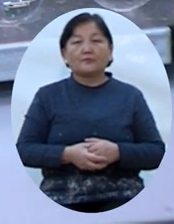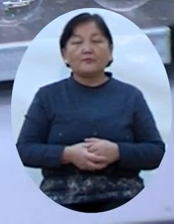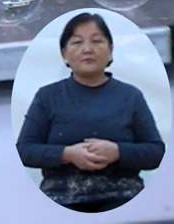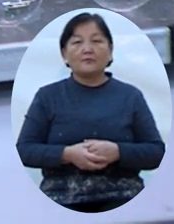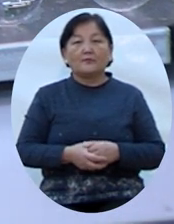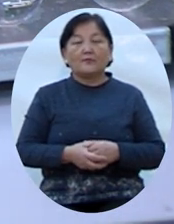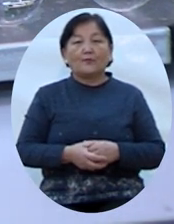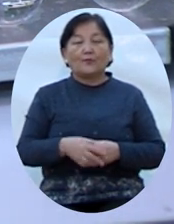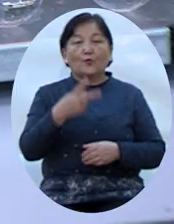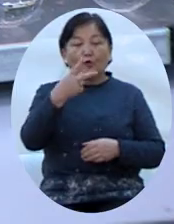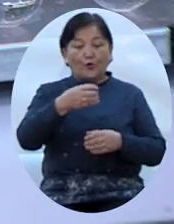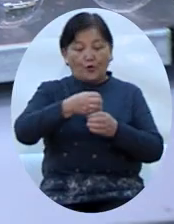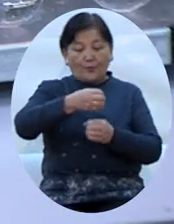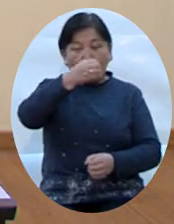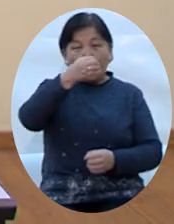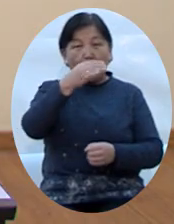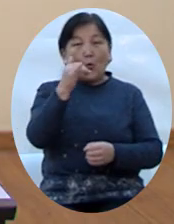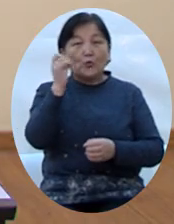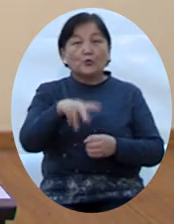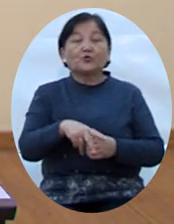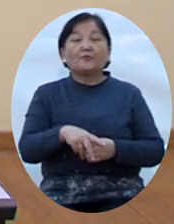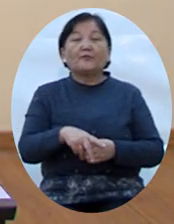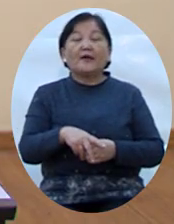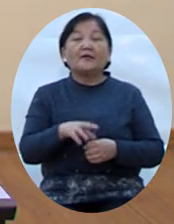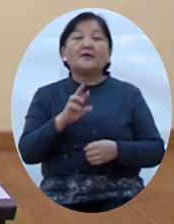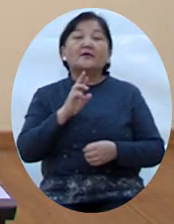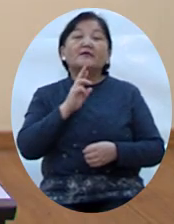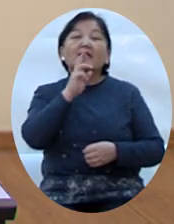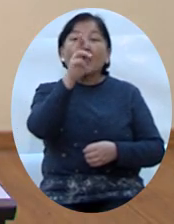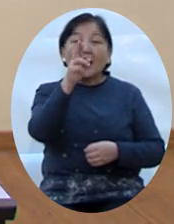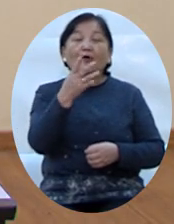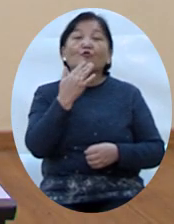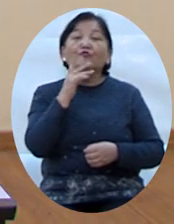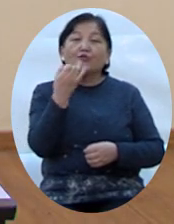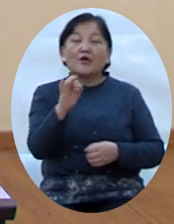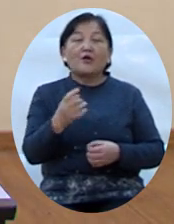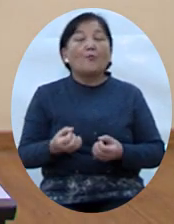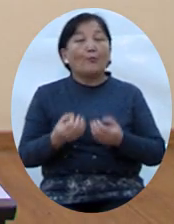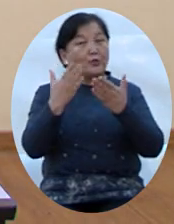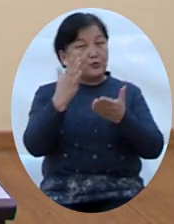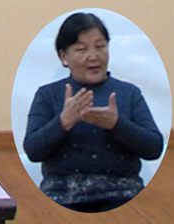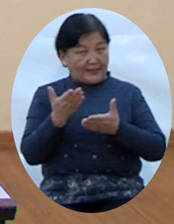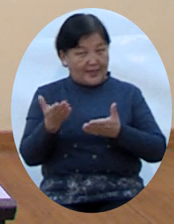За 2 номерын уусамлд тусахад ягаан өнгийг үзүүлж байна.